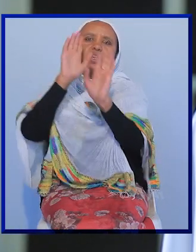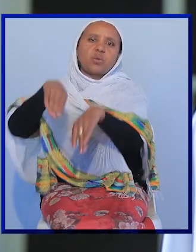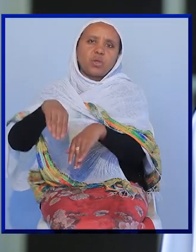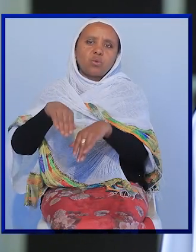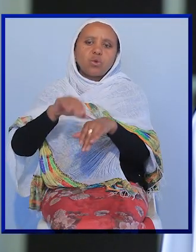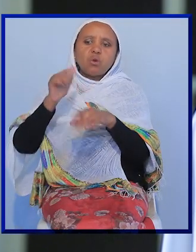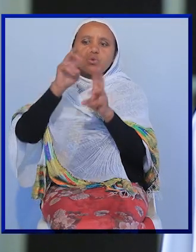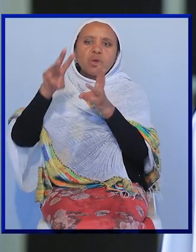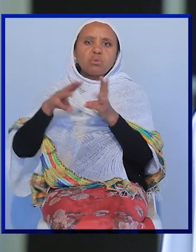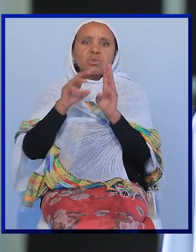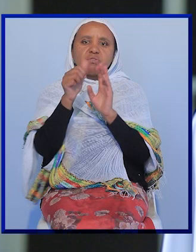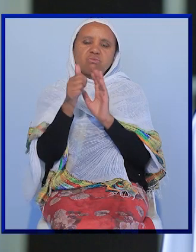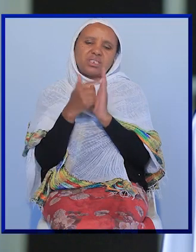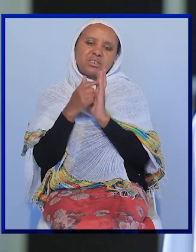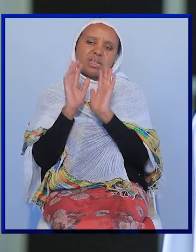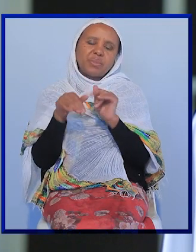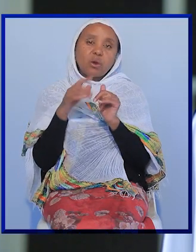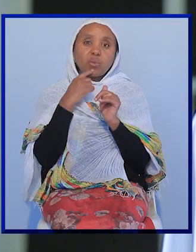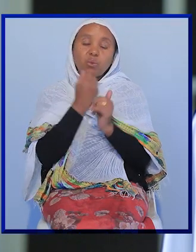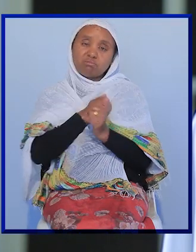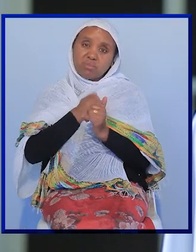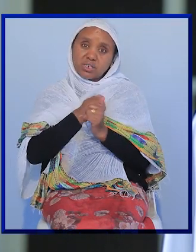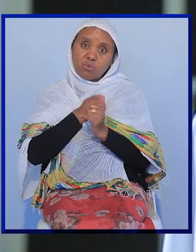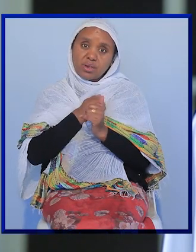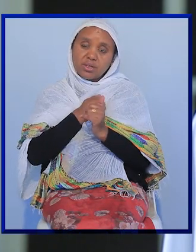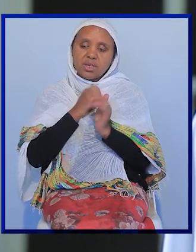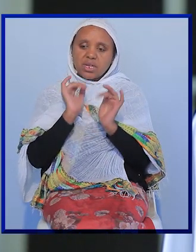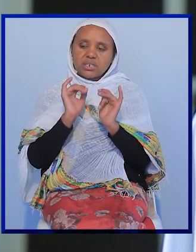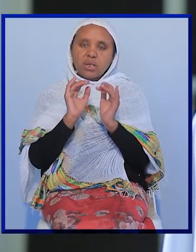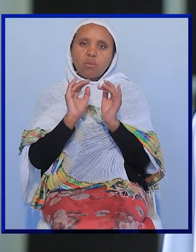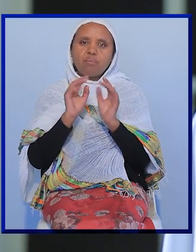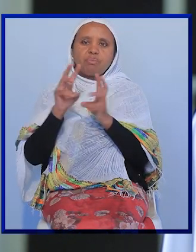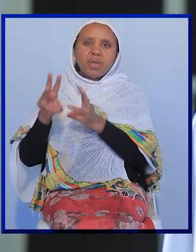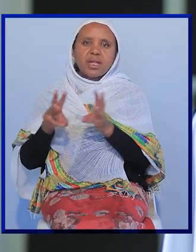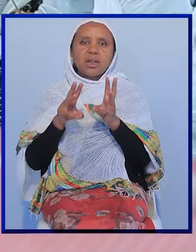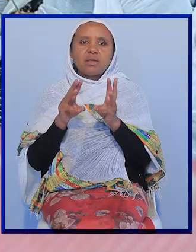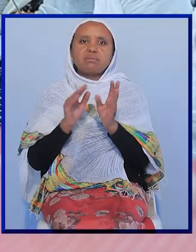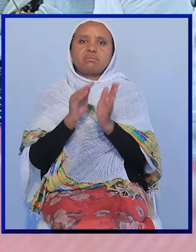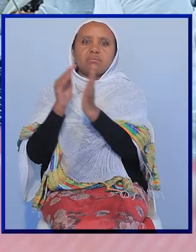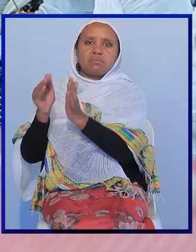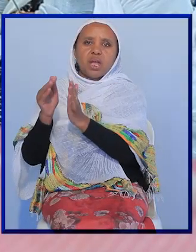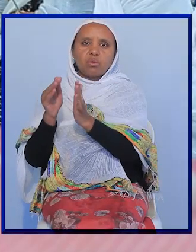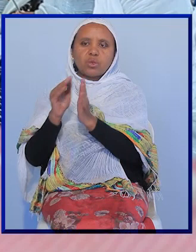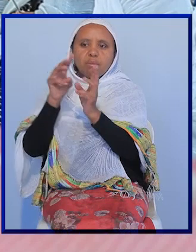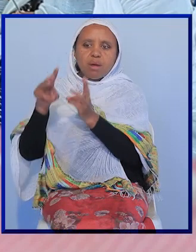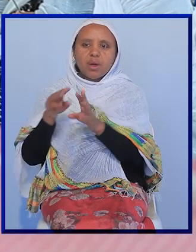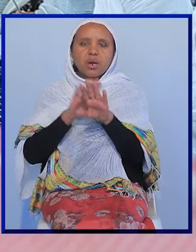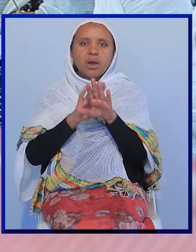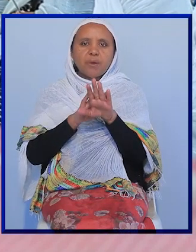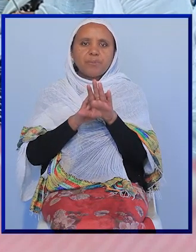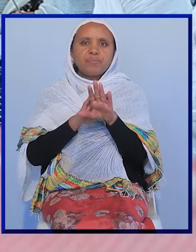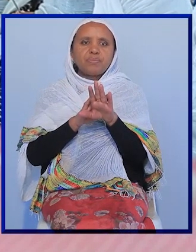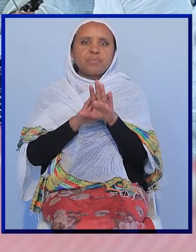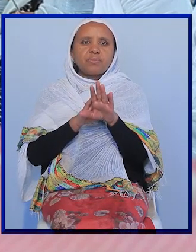ሌሎች መንገደኞች ሲያልፉ አይ እንዲህ ከምን ጥለው ብለው ሰብአዊነት ተሰምቷቸው እዚያው መንገድ ዳር ቀበሩትና ምልክት አደረጉ። በመንገድ ዳር ወልቆ